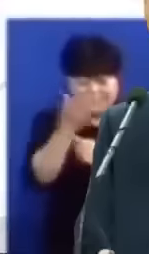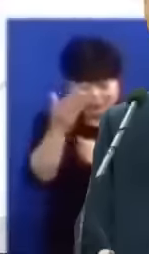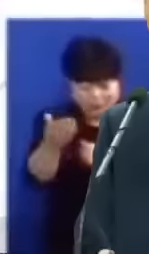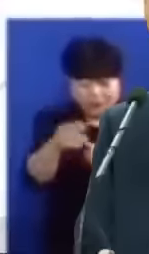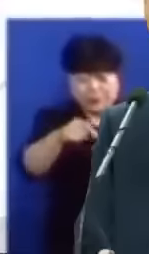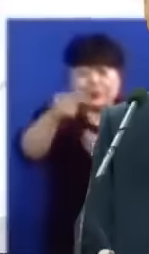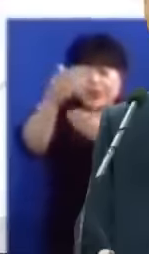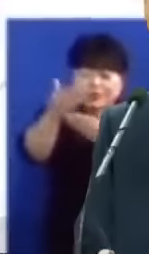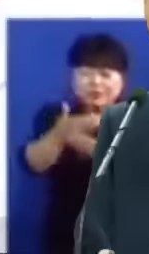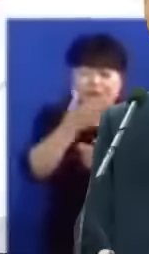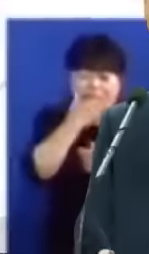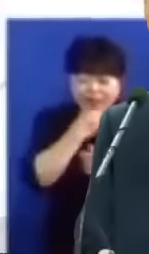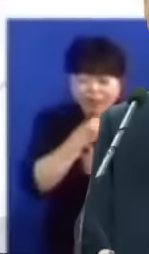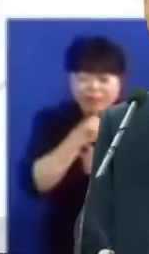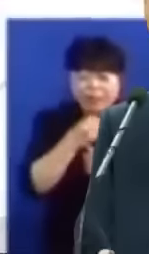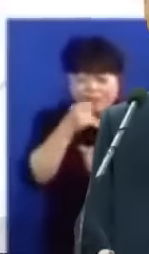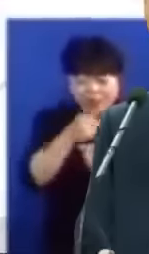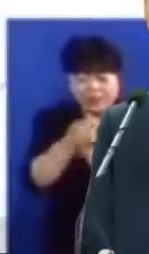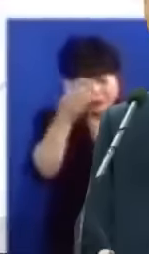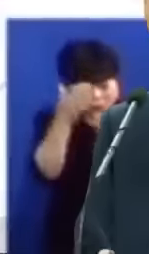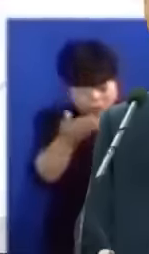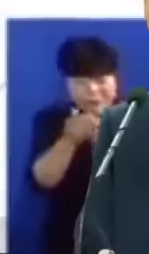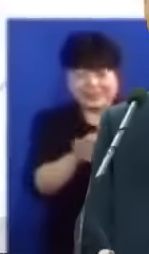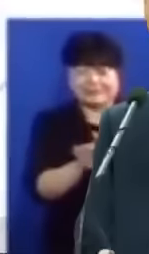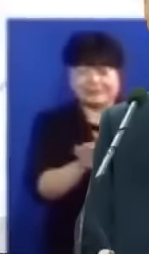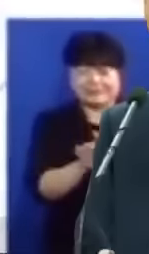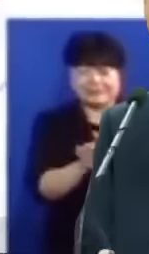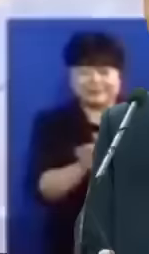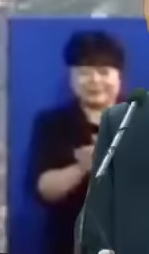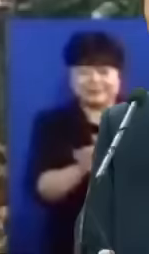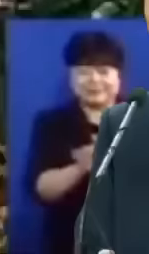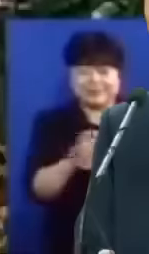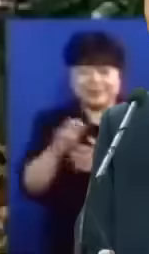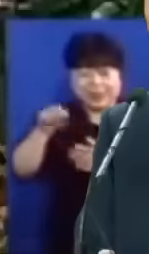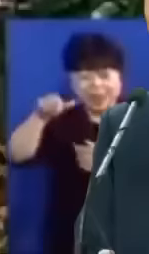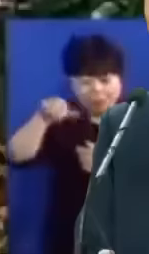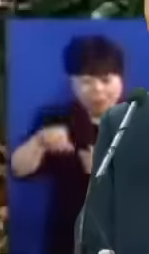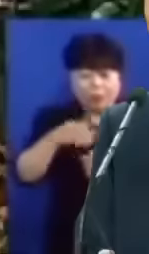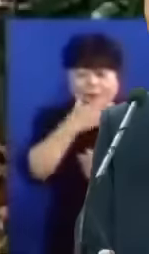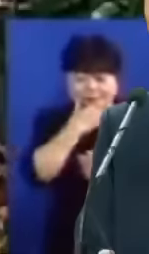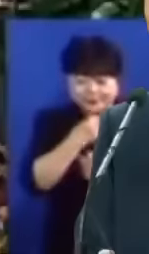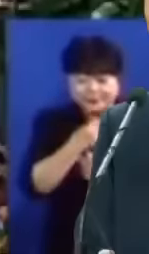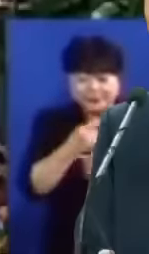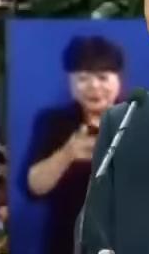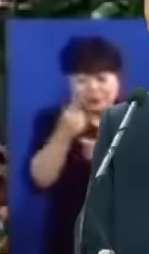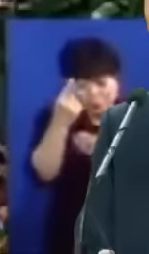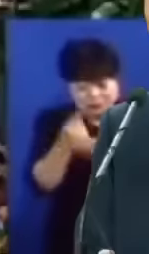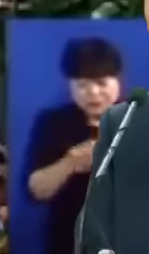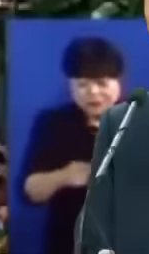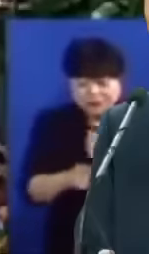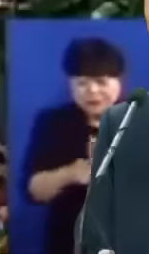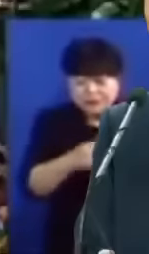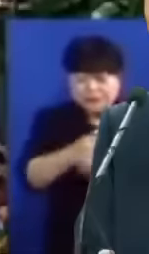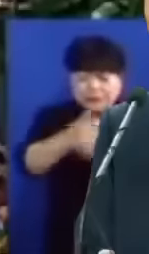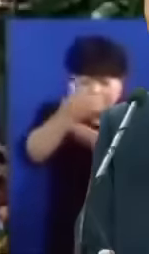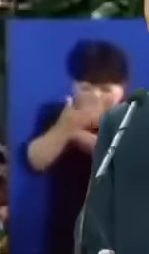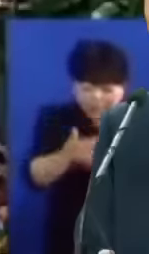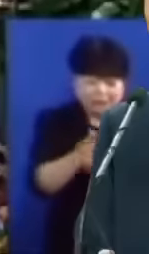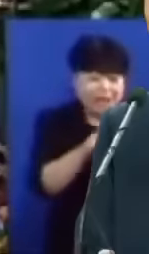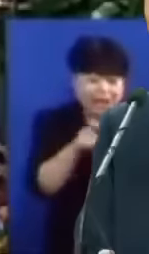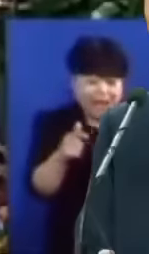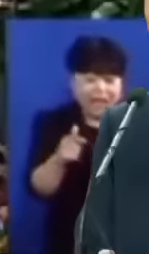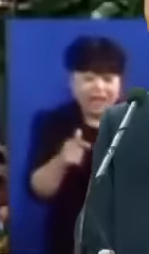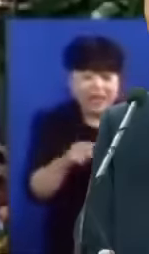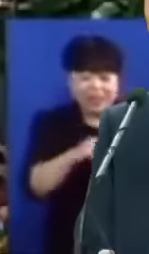여러분을 건져서 행복하게 만들어주는 것입니다. 마가복음 10장 45절에 인자가 온 것은 섬김을 받으려 함이